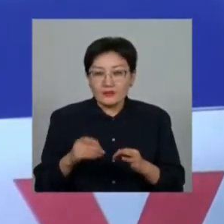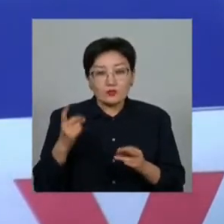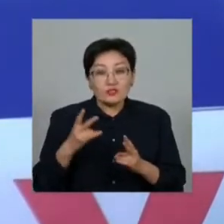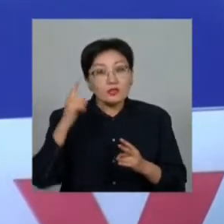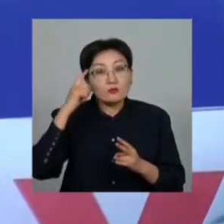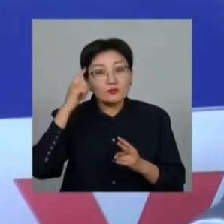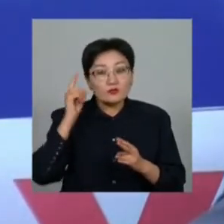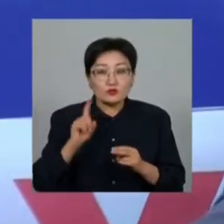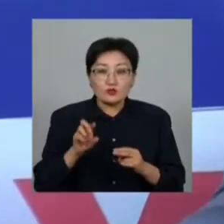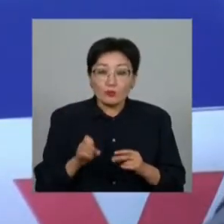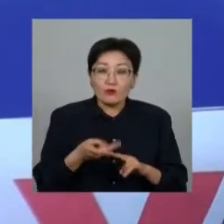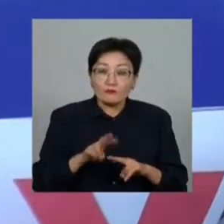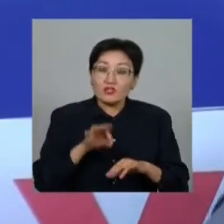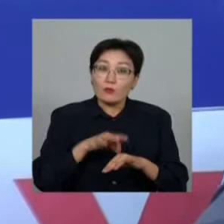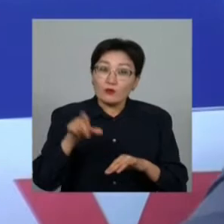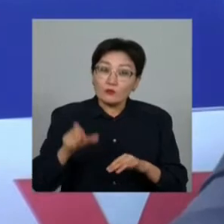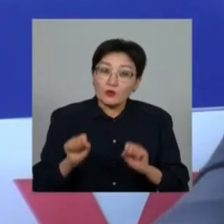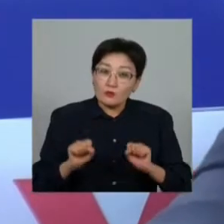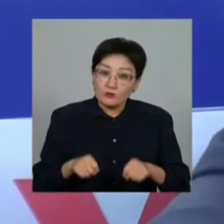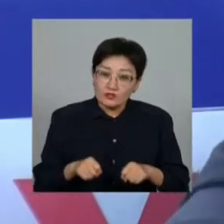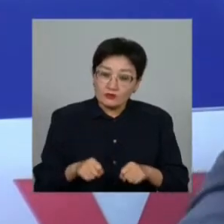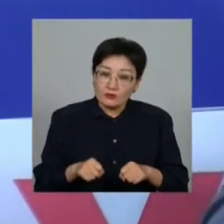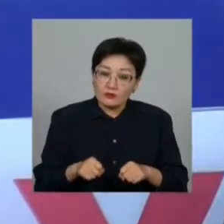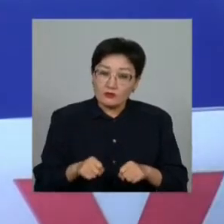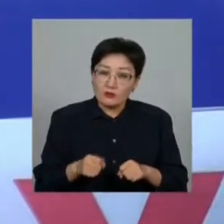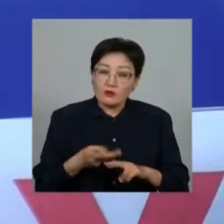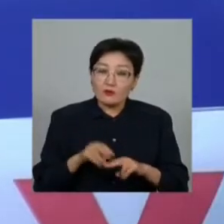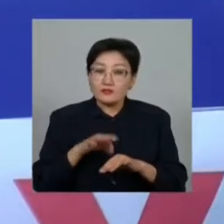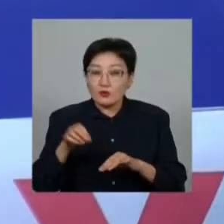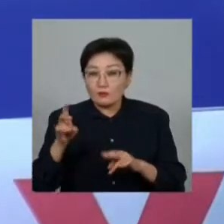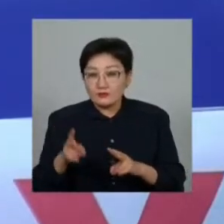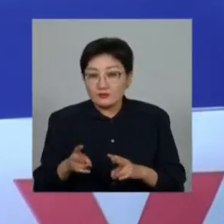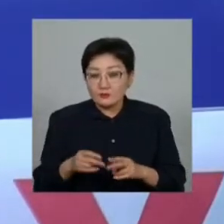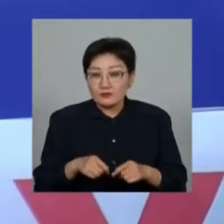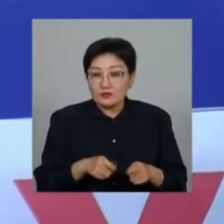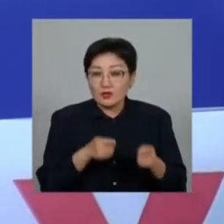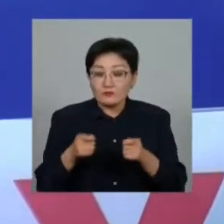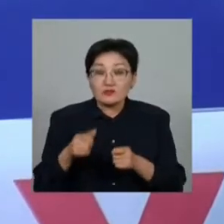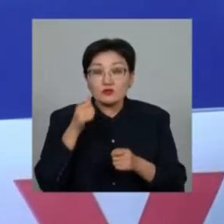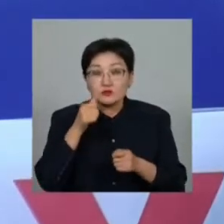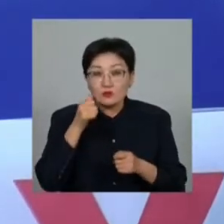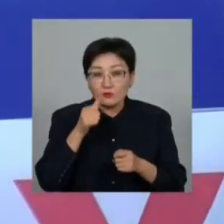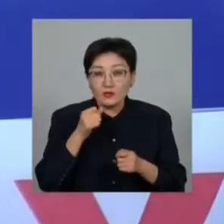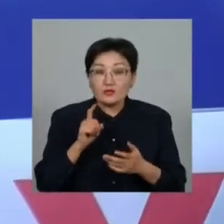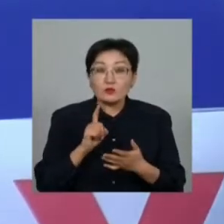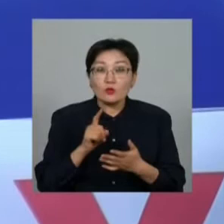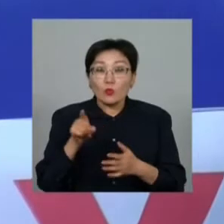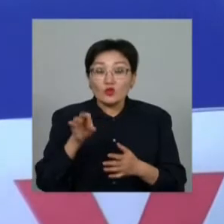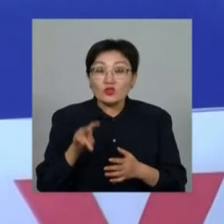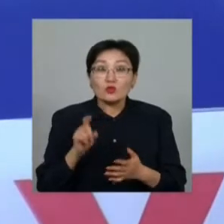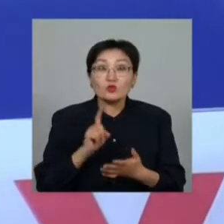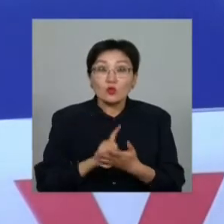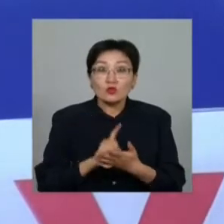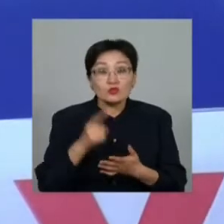вот apple была возможной от не губите до около больного я отметаю завтра он должен бы он хозяин